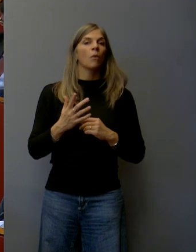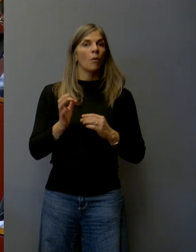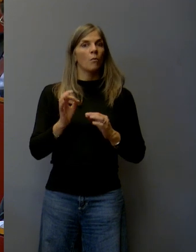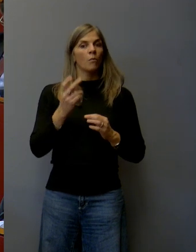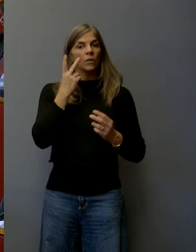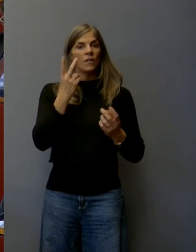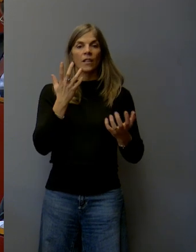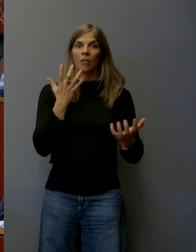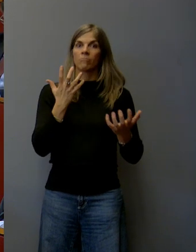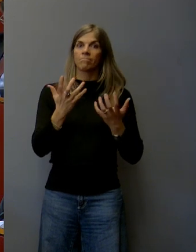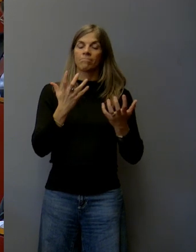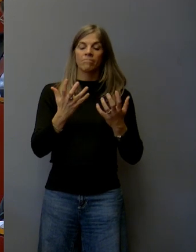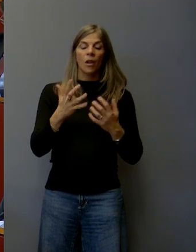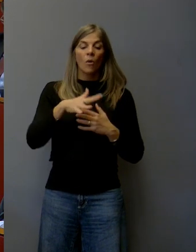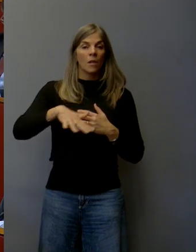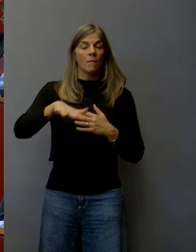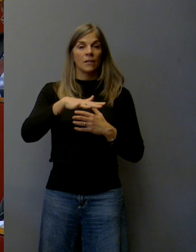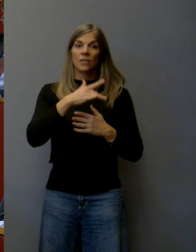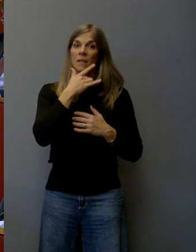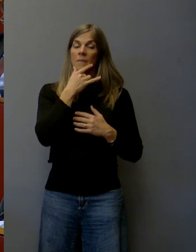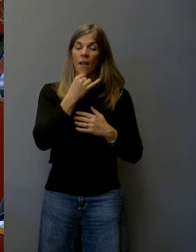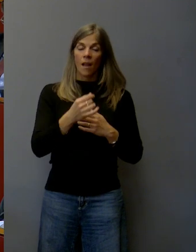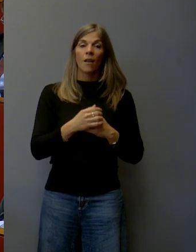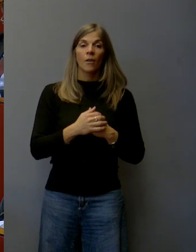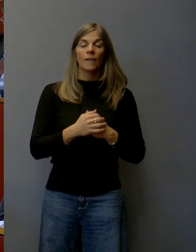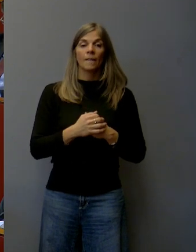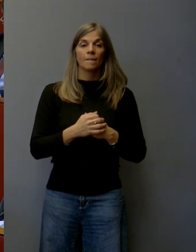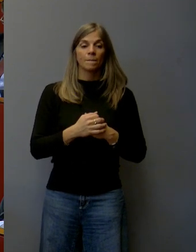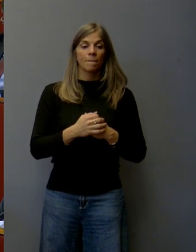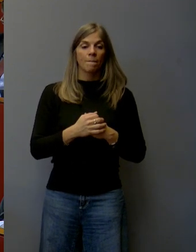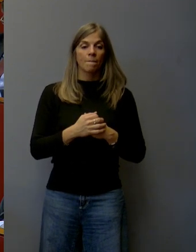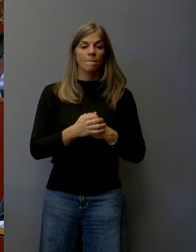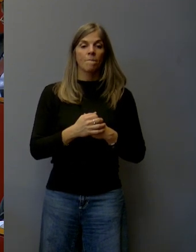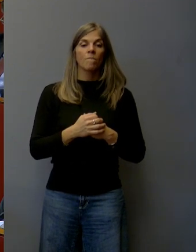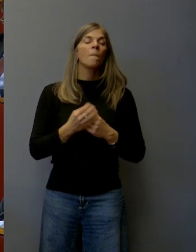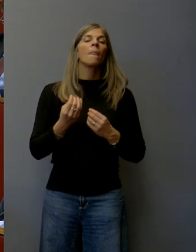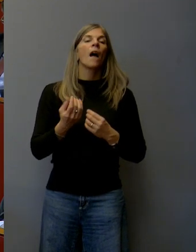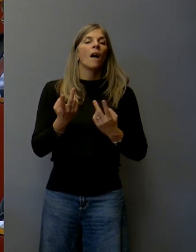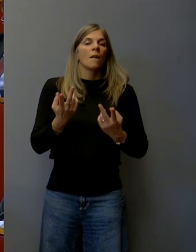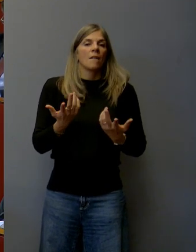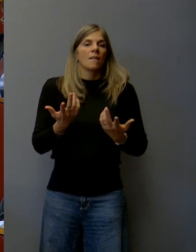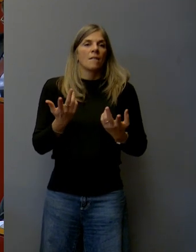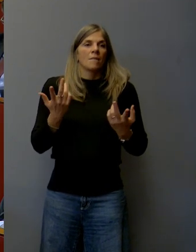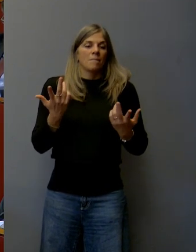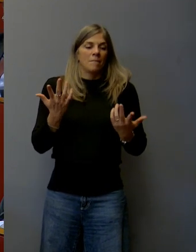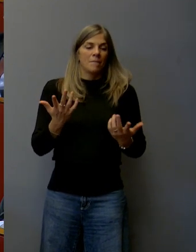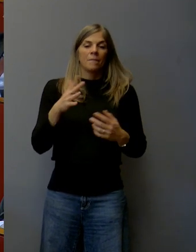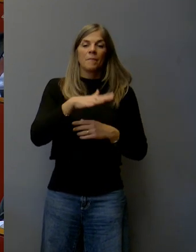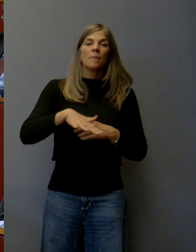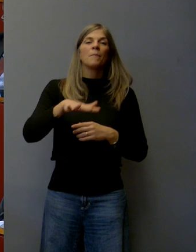l'immagine è molto molto bella e Però appunto se la piazza è tenuta in queste condizioni